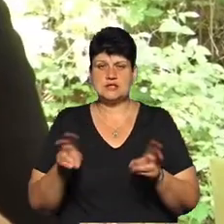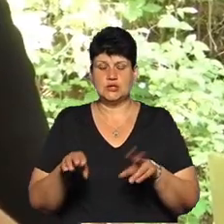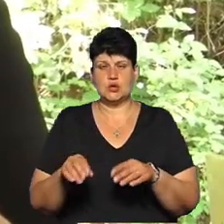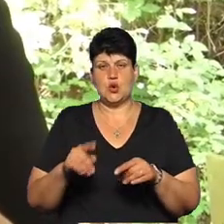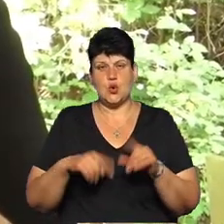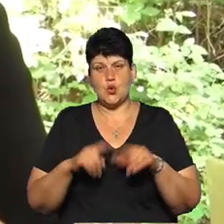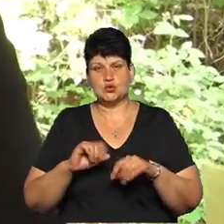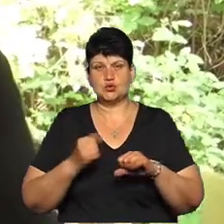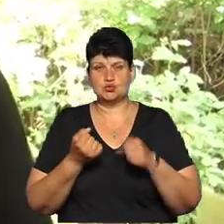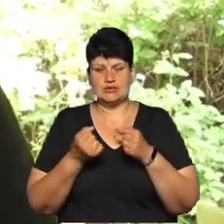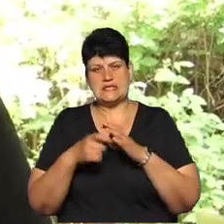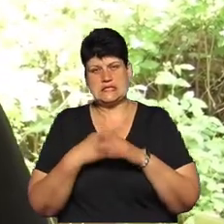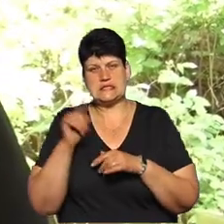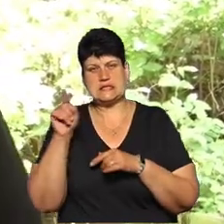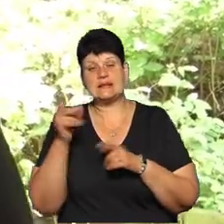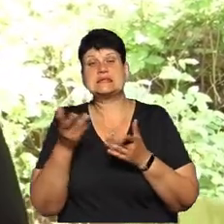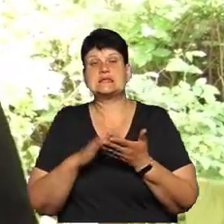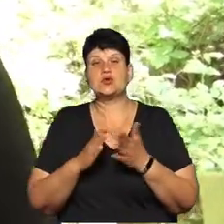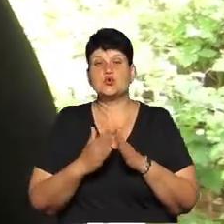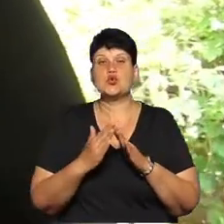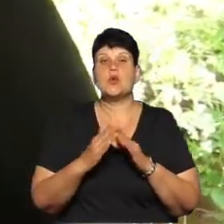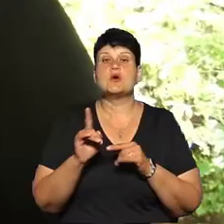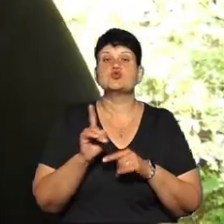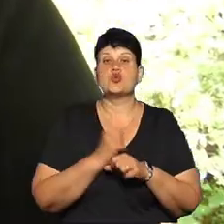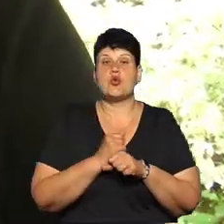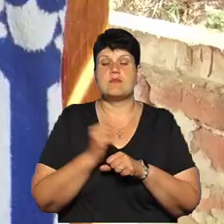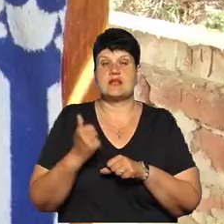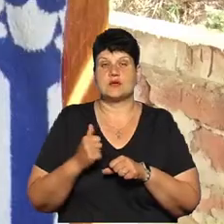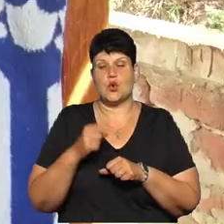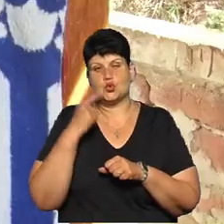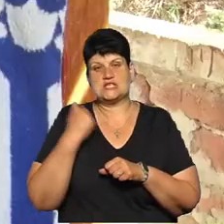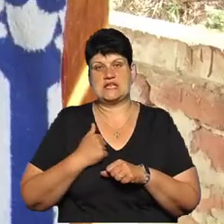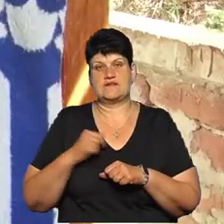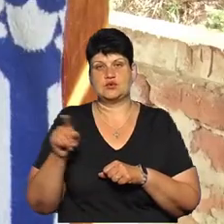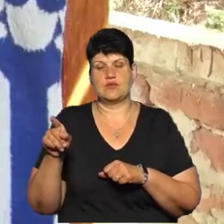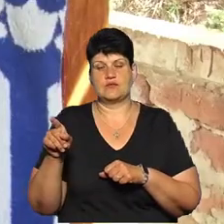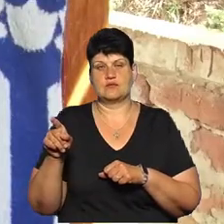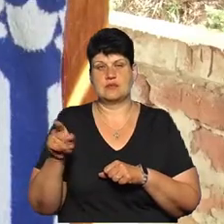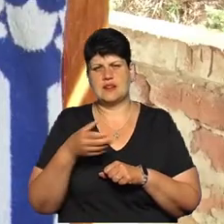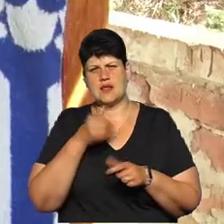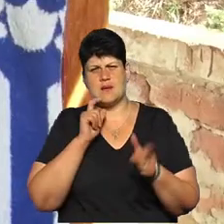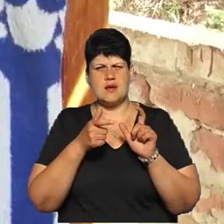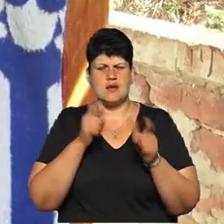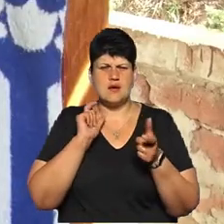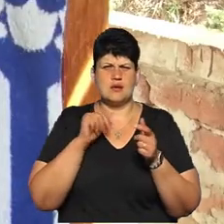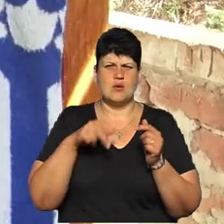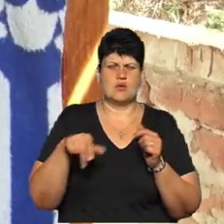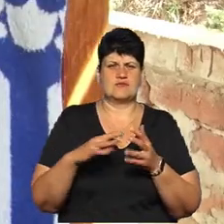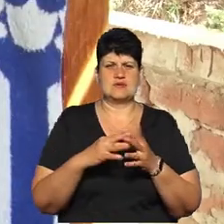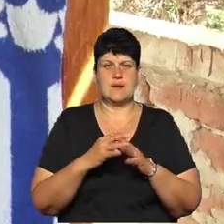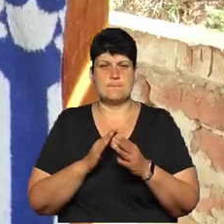них дізнаються, яка ситуація вдома і що роблять російські військові. Напиваються, ходять по селам, по